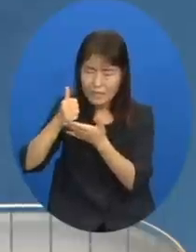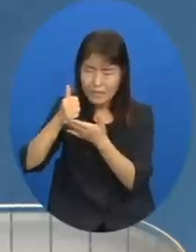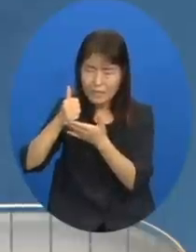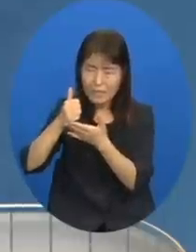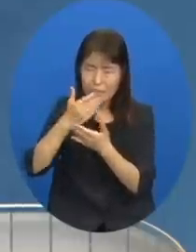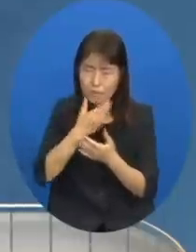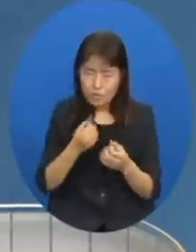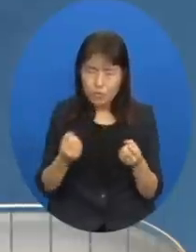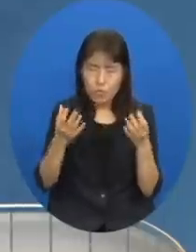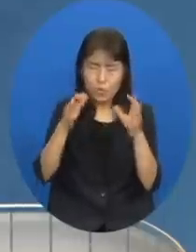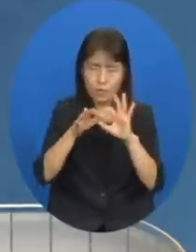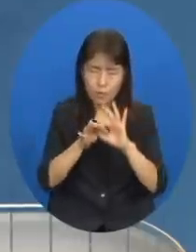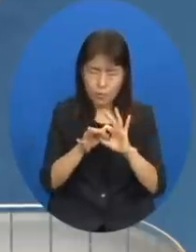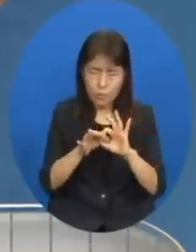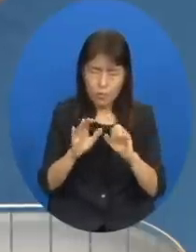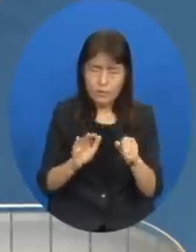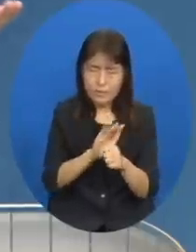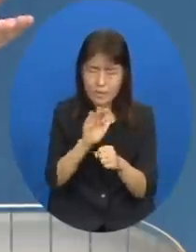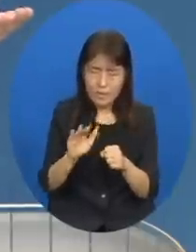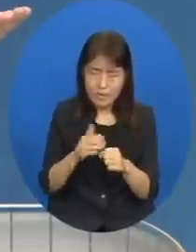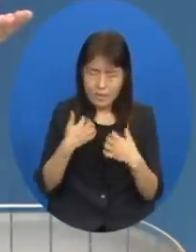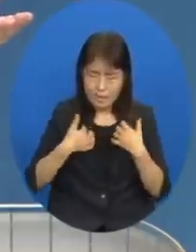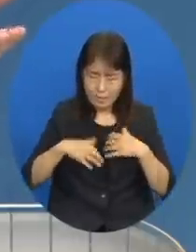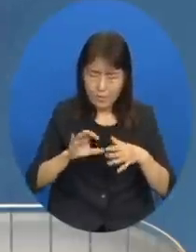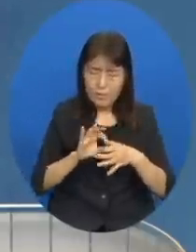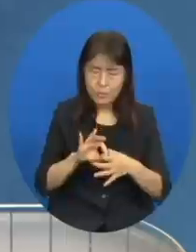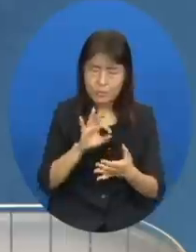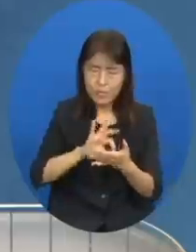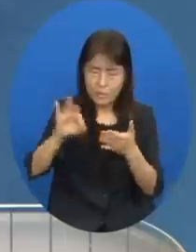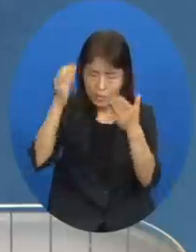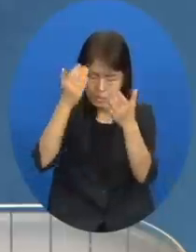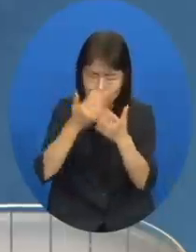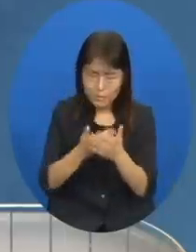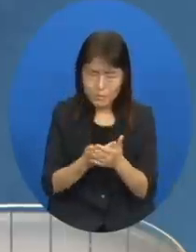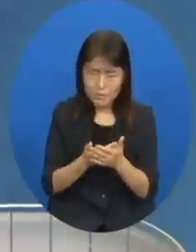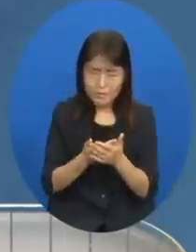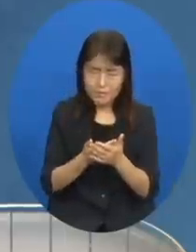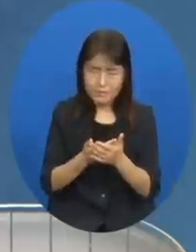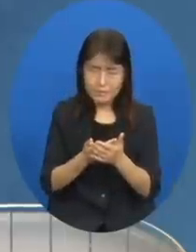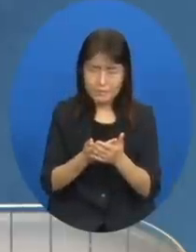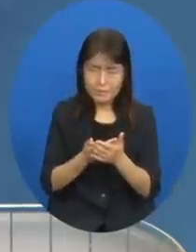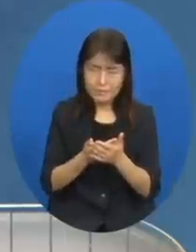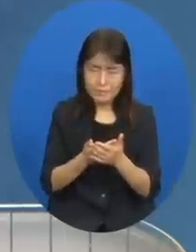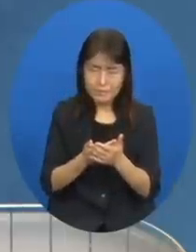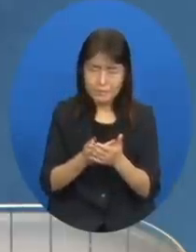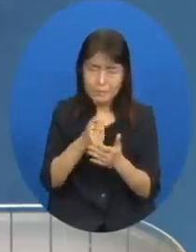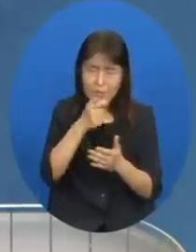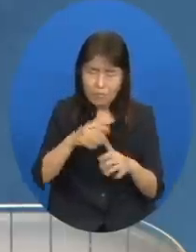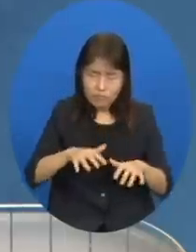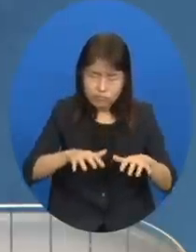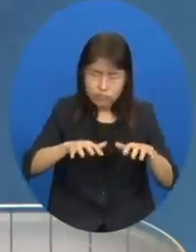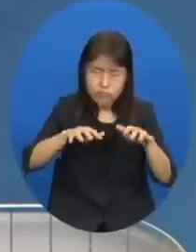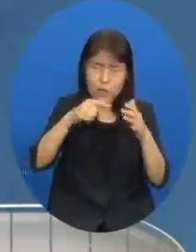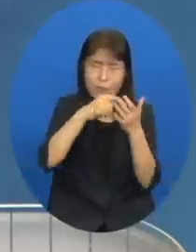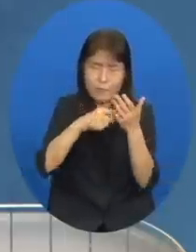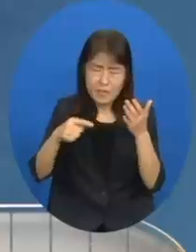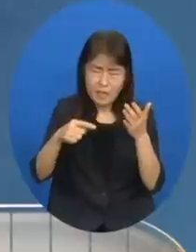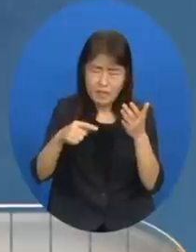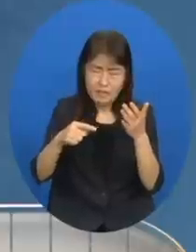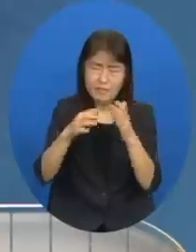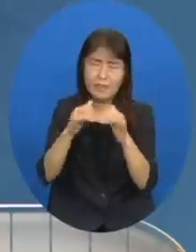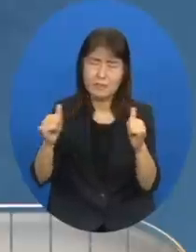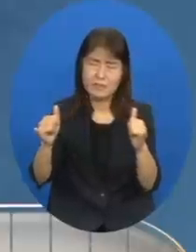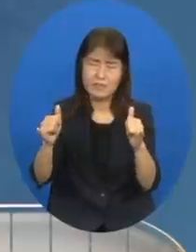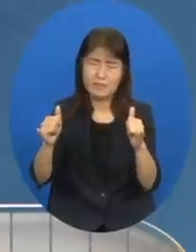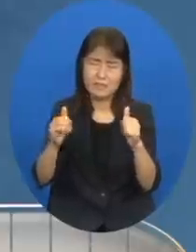축복의 통로 사랑과 기쁨의 통로로 쓰임 받게 하여 주옵소서 수혜로 인하여 말할 수 없이 어려움 당하는